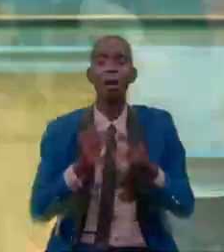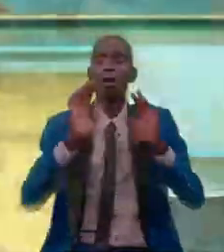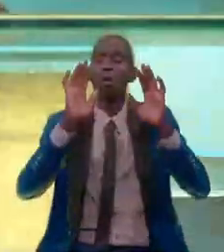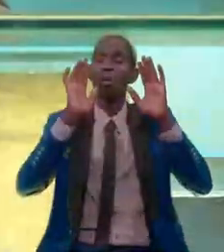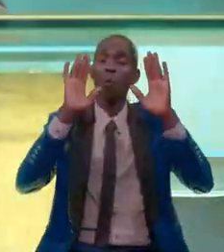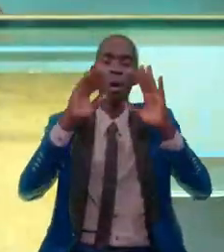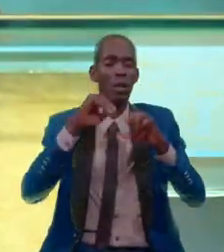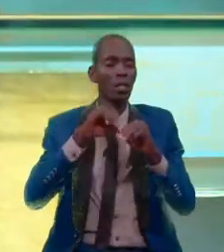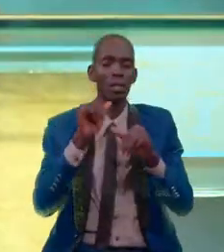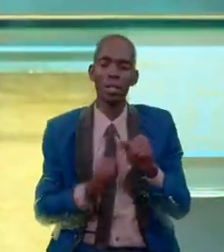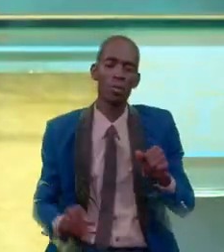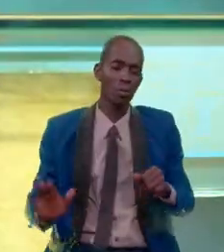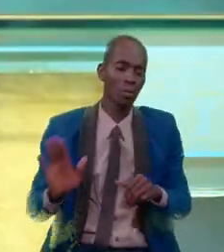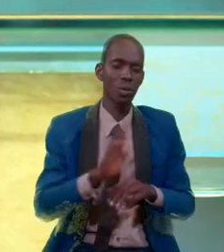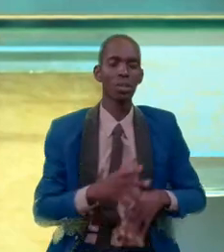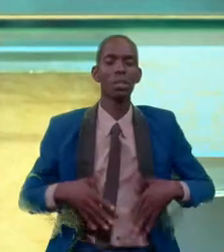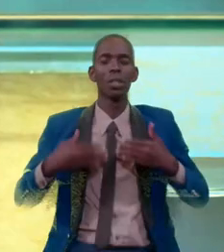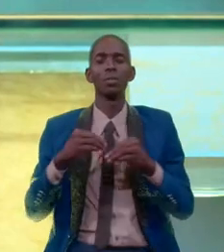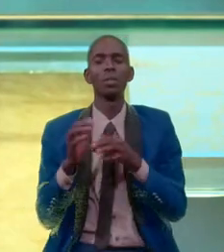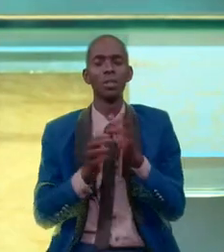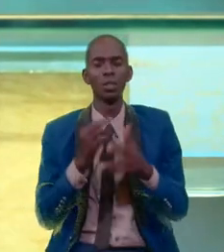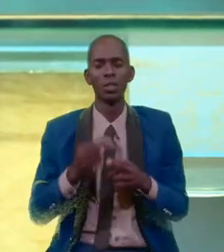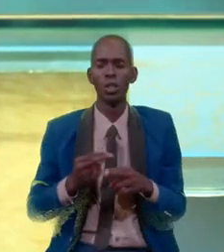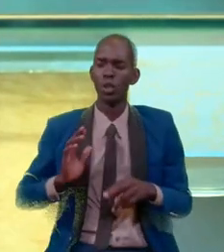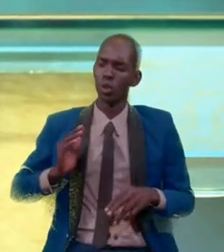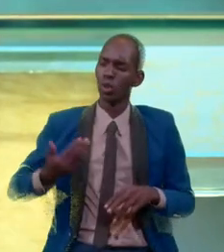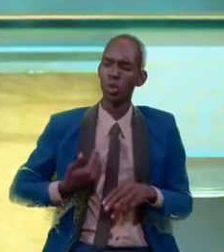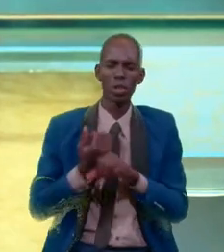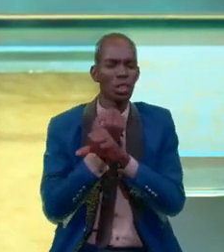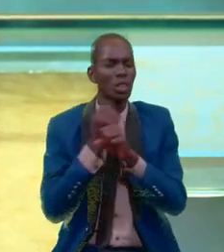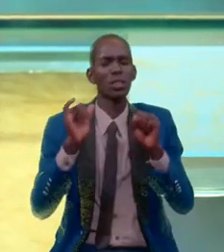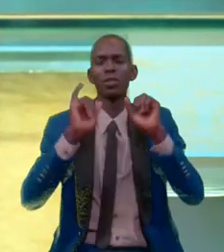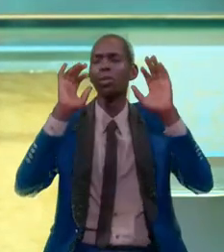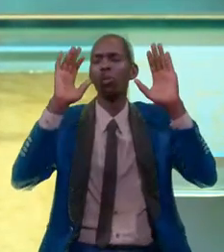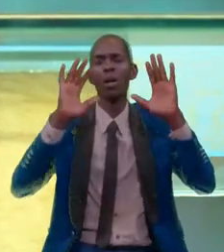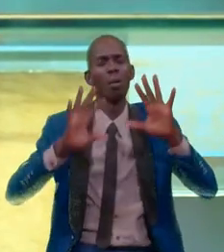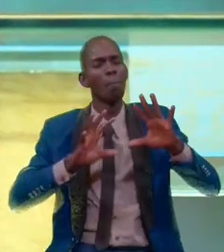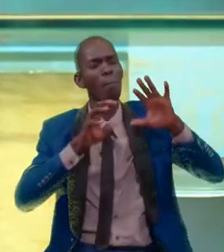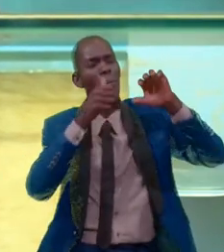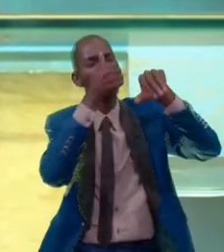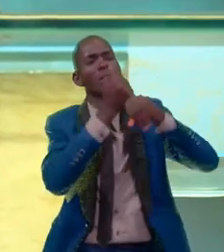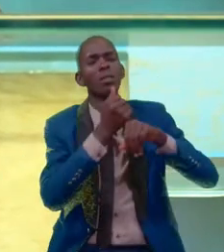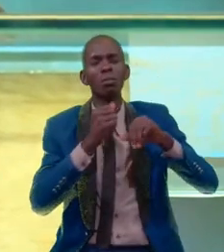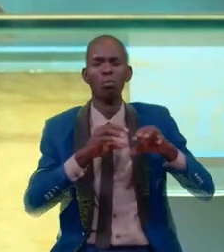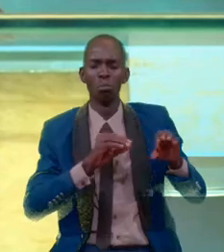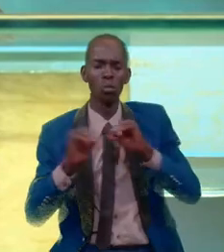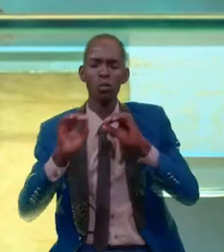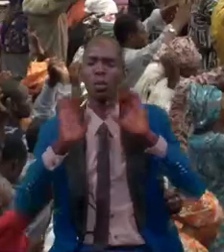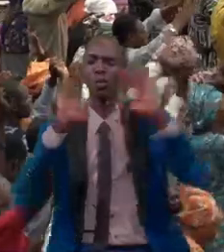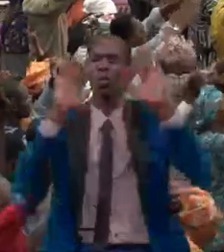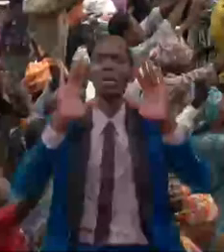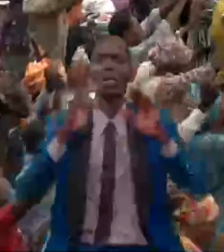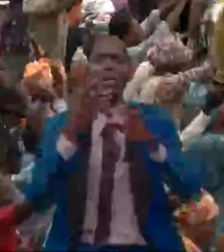Les merveilles dans chaque vie, les merveilles qui sauvent l'âme, les merveilles qui déplacent